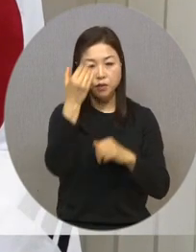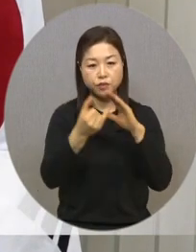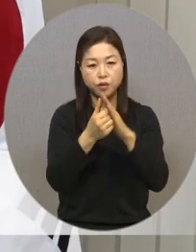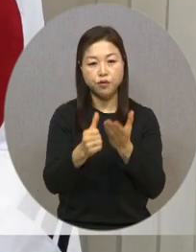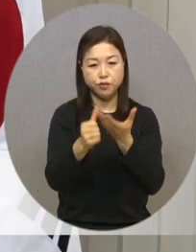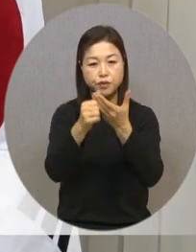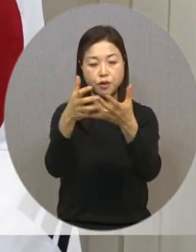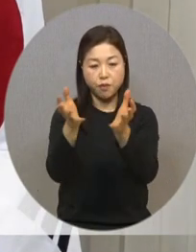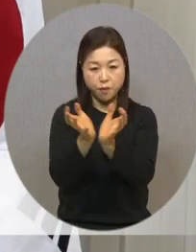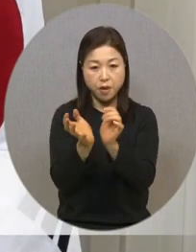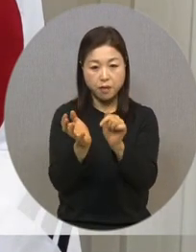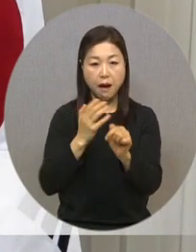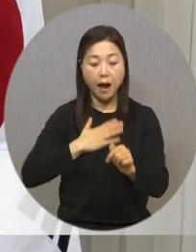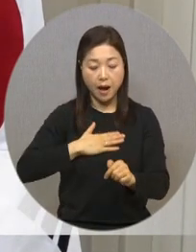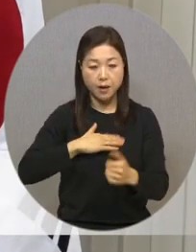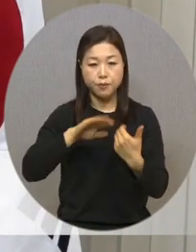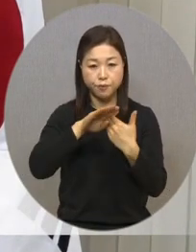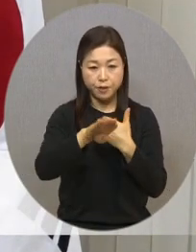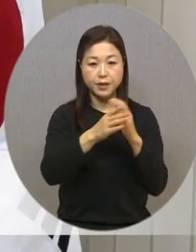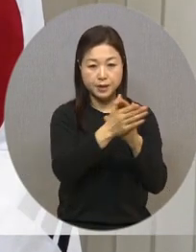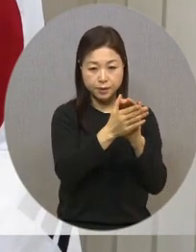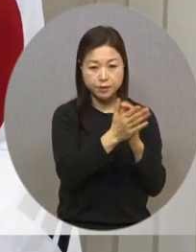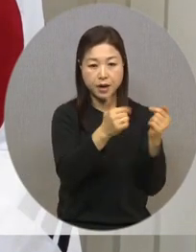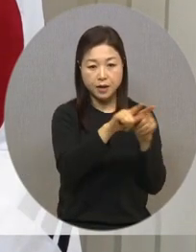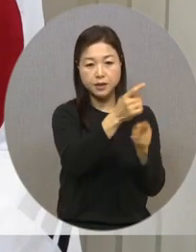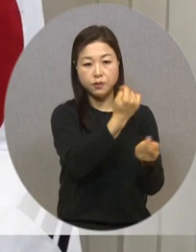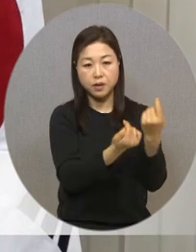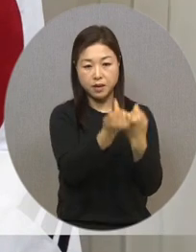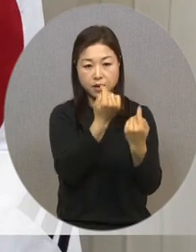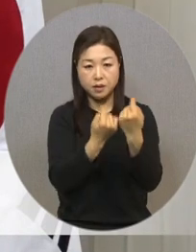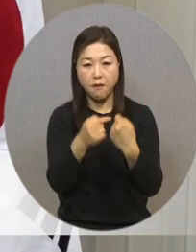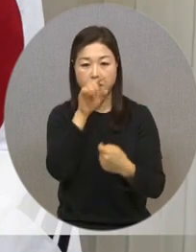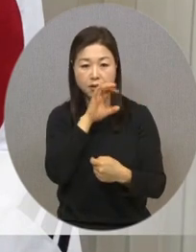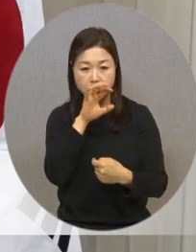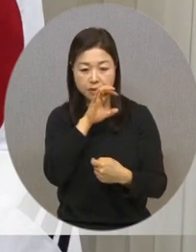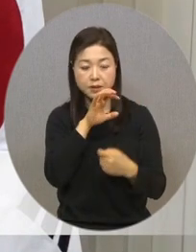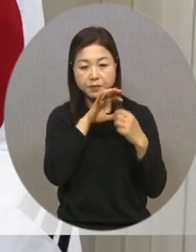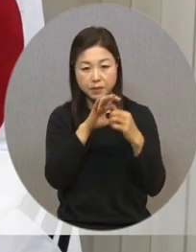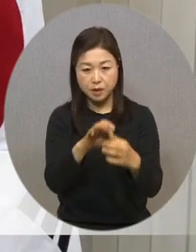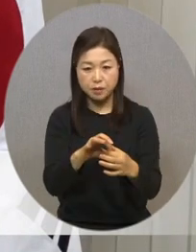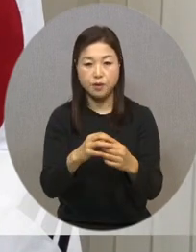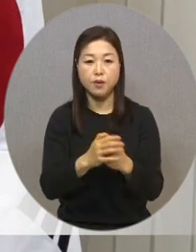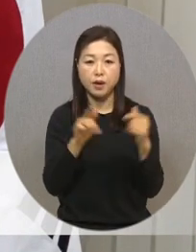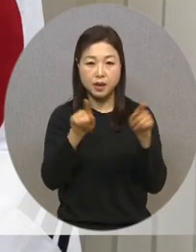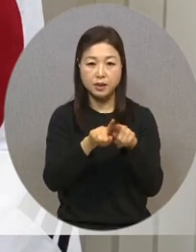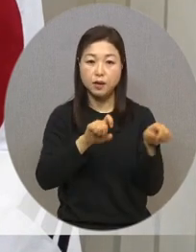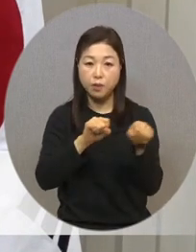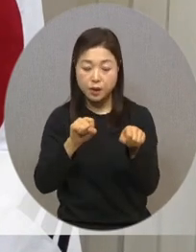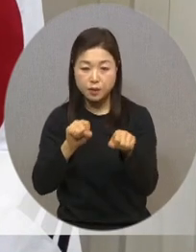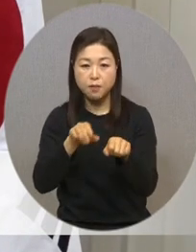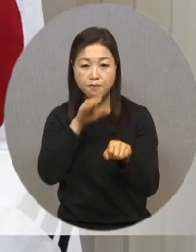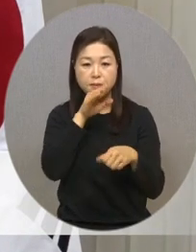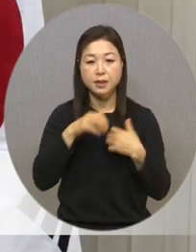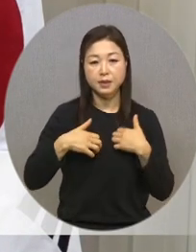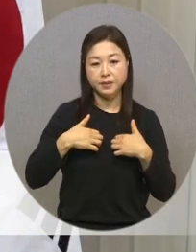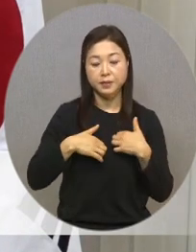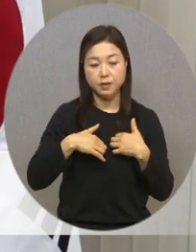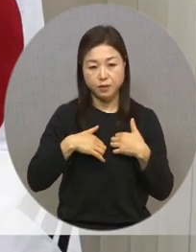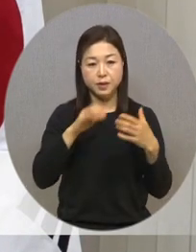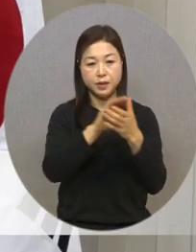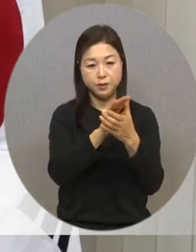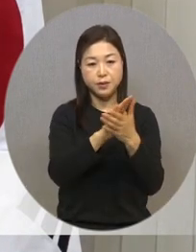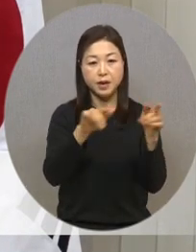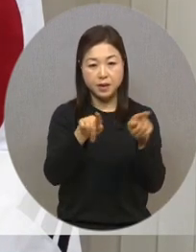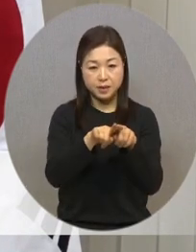후로 친구들하고 와서 자주 연습을 하다 보니까 같이 활동하는 게 너무 재밌고 친구들과